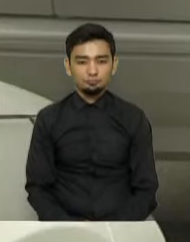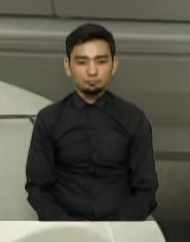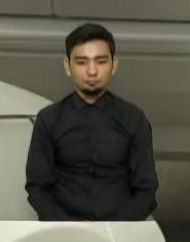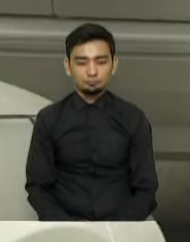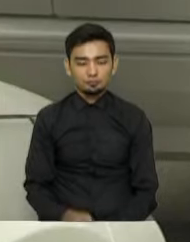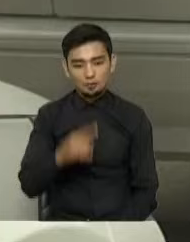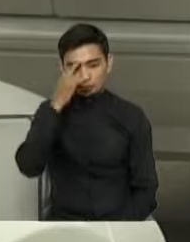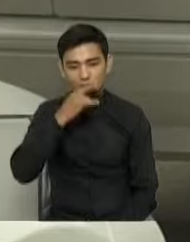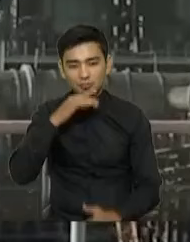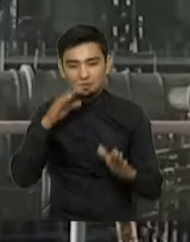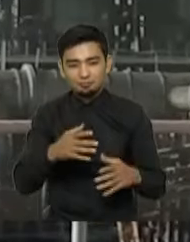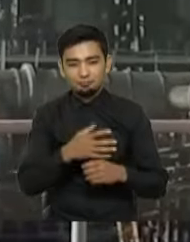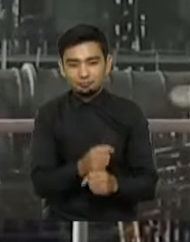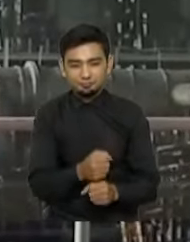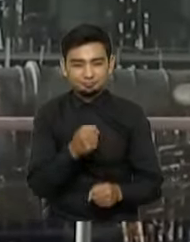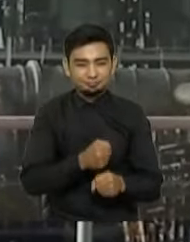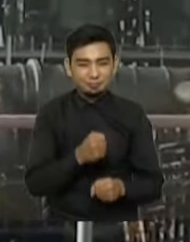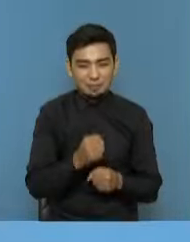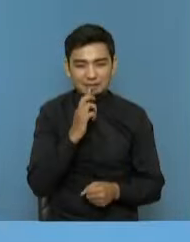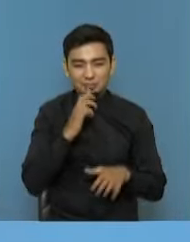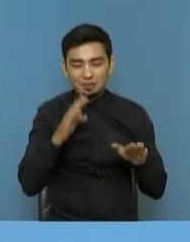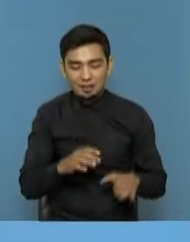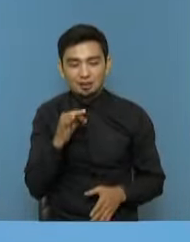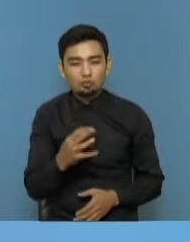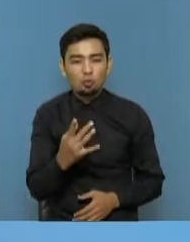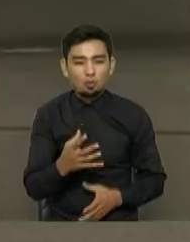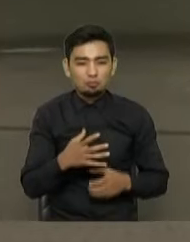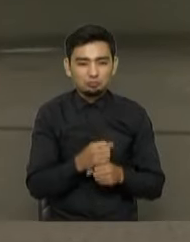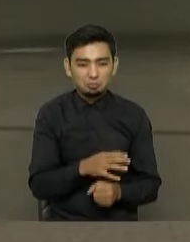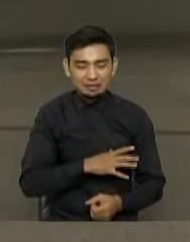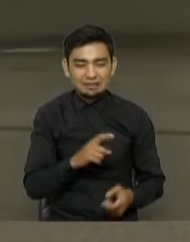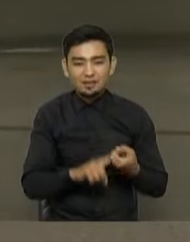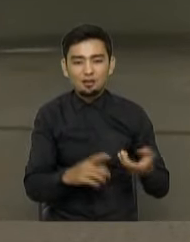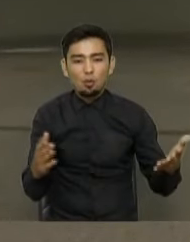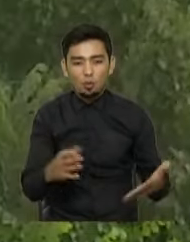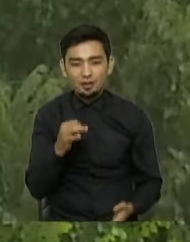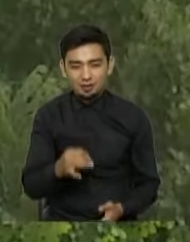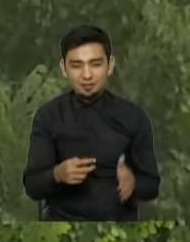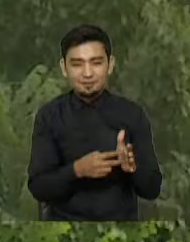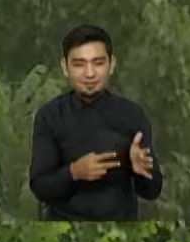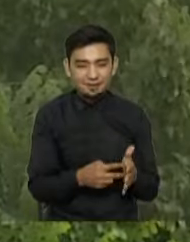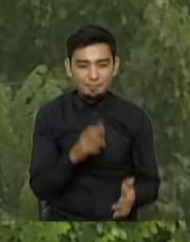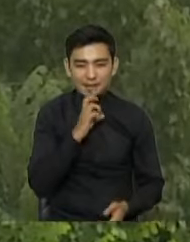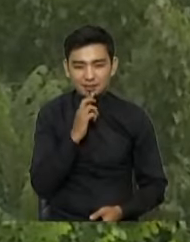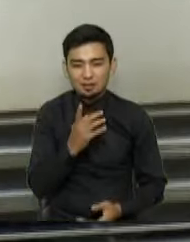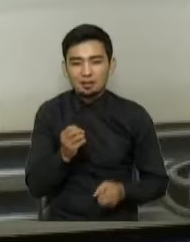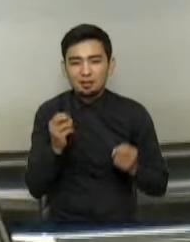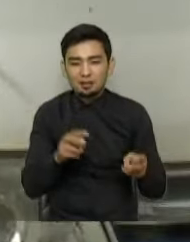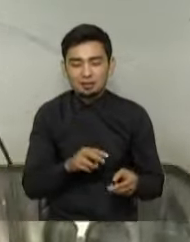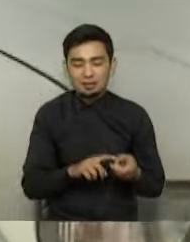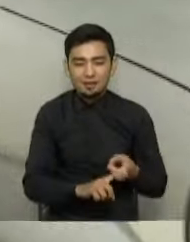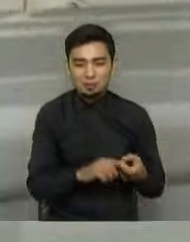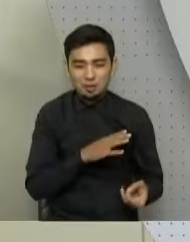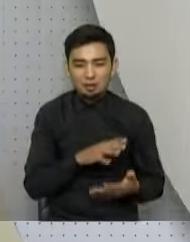В Казахстане сократилось производство бензина. Насколько и с чем это связано? Как это сказалось на стоимости горючего и что будет